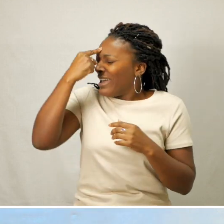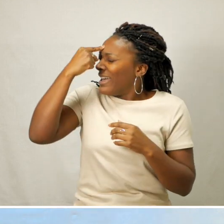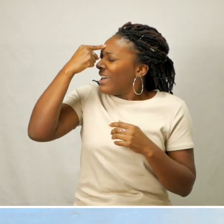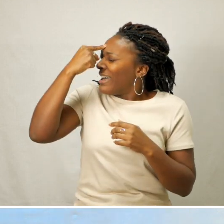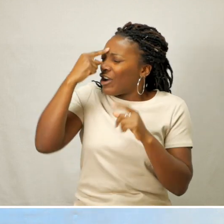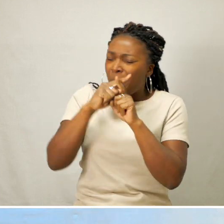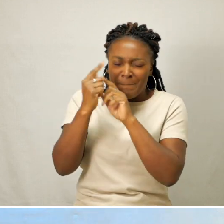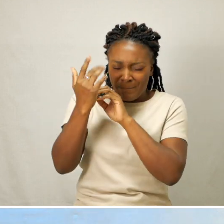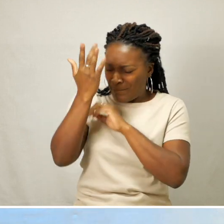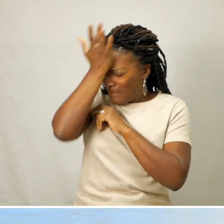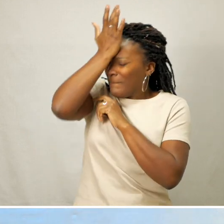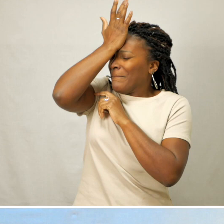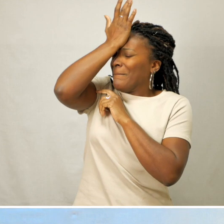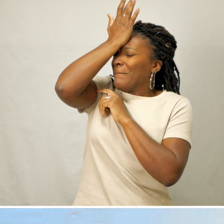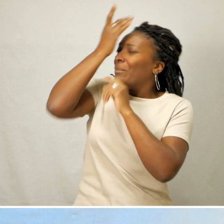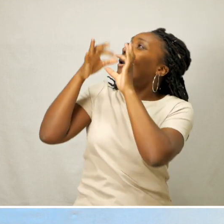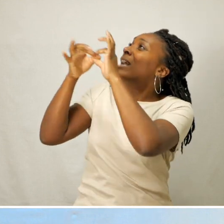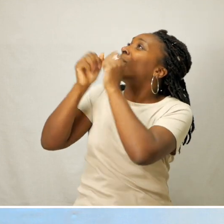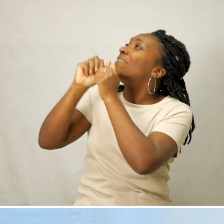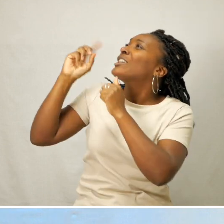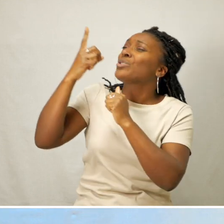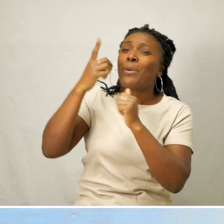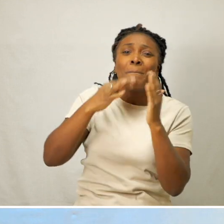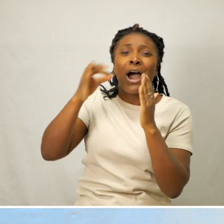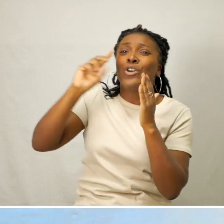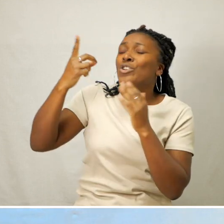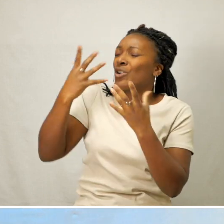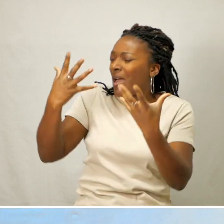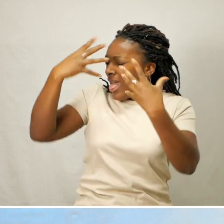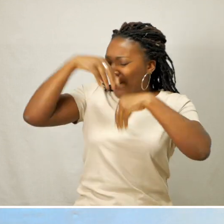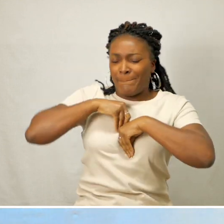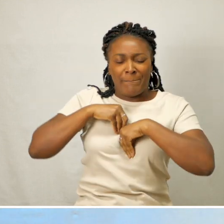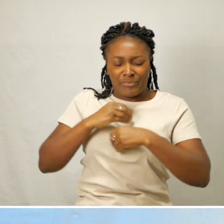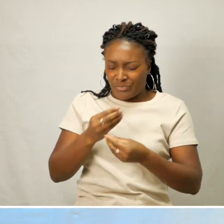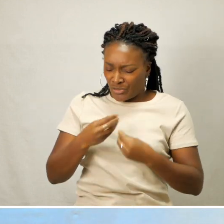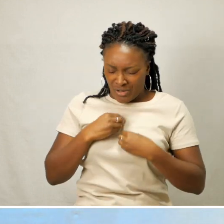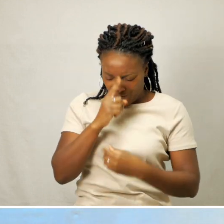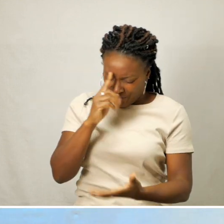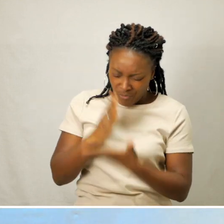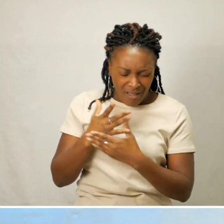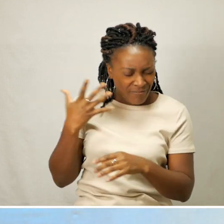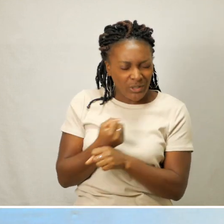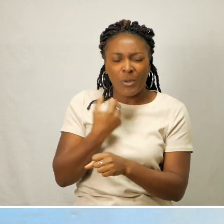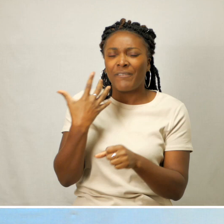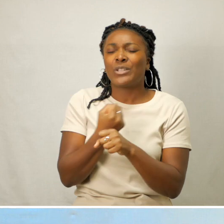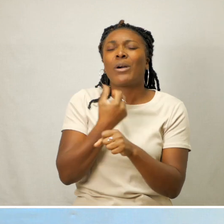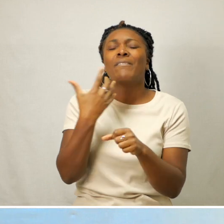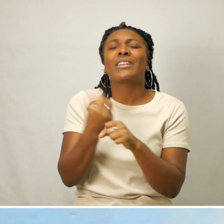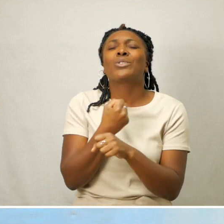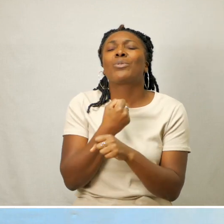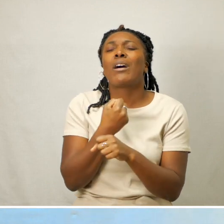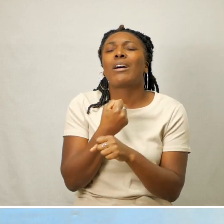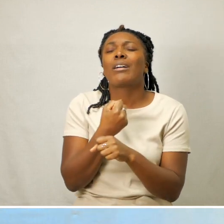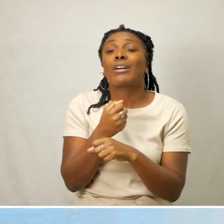imprégné, le fait qu'il ait cette relation avec Dieu, l'a maintenu dans la foi et dans un temps de victoire avec Dieu. Tu